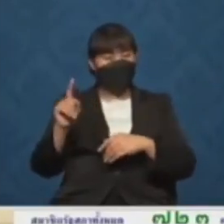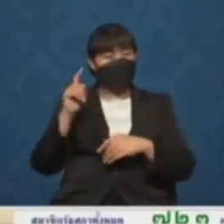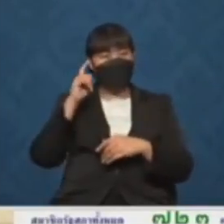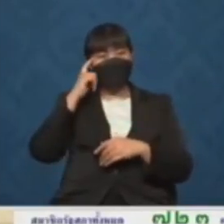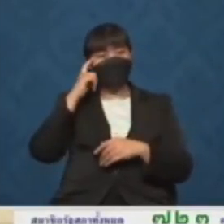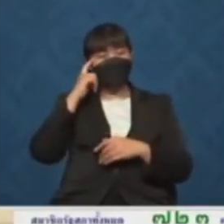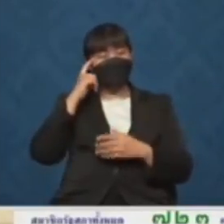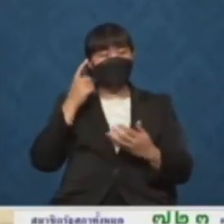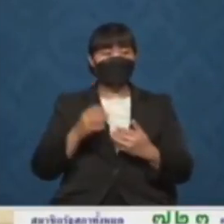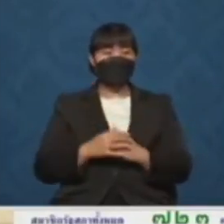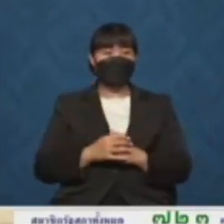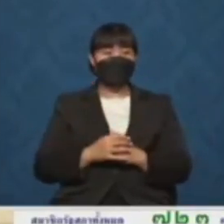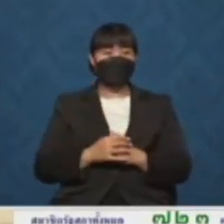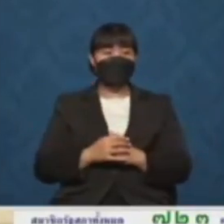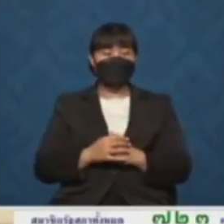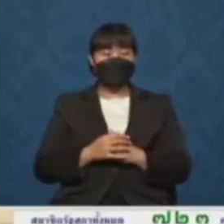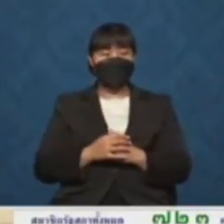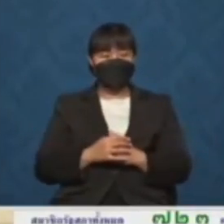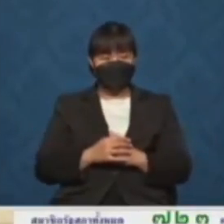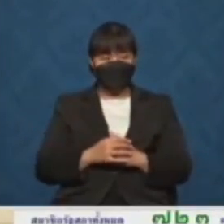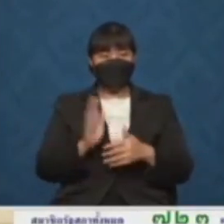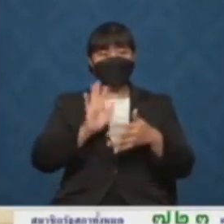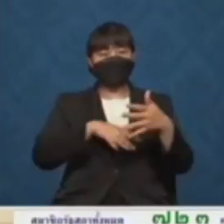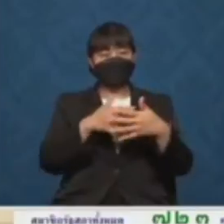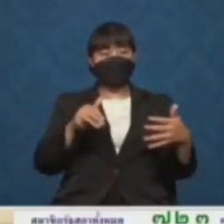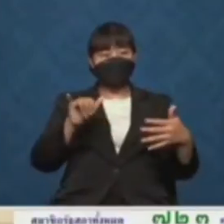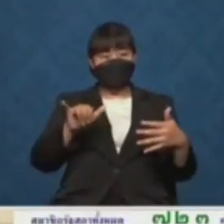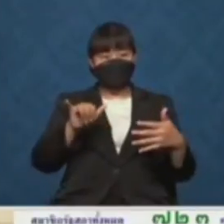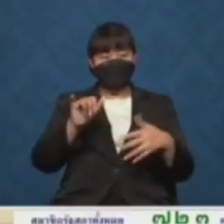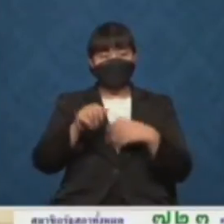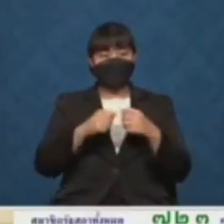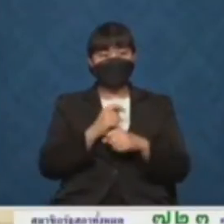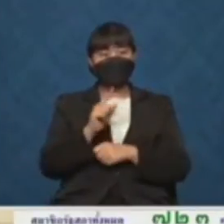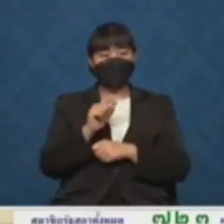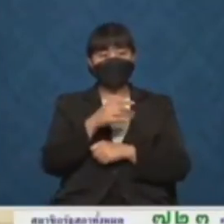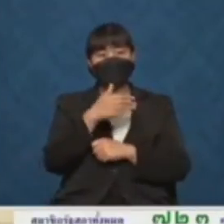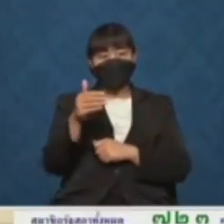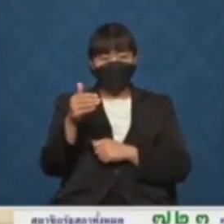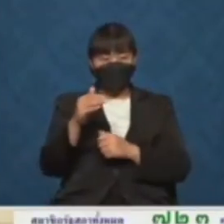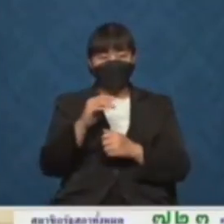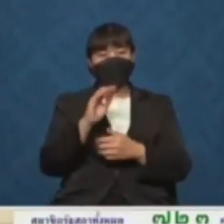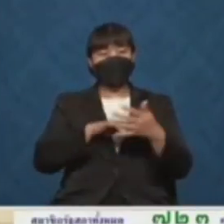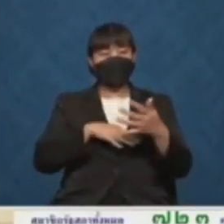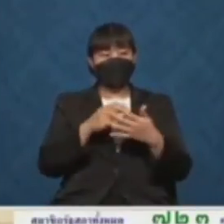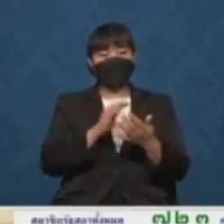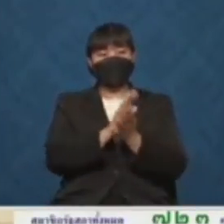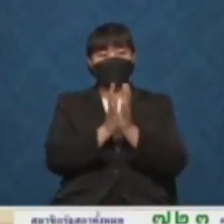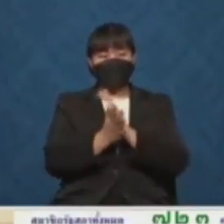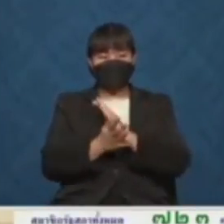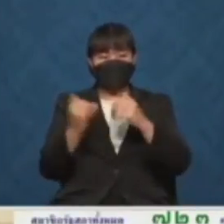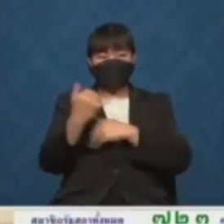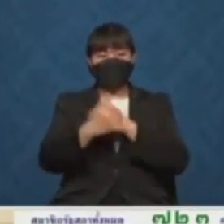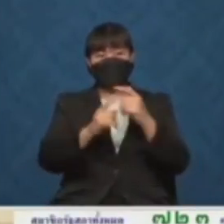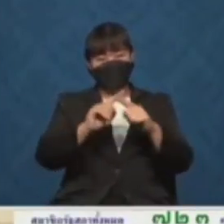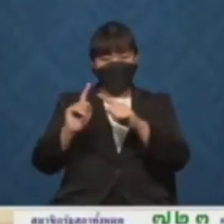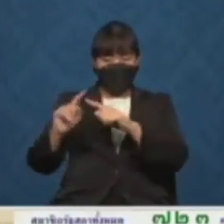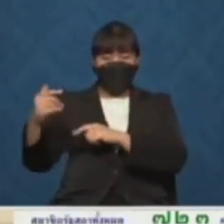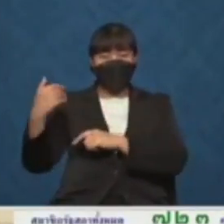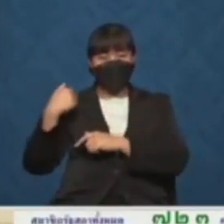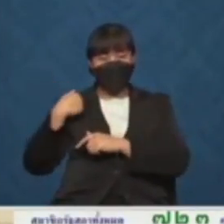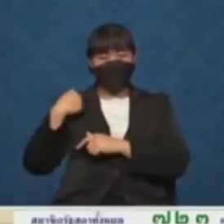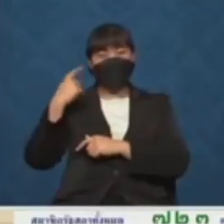ก็มการยกว่าจรๆแผนยุตสา unfinished matter และแนอื่นๆ เพีส่เห appl Technically ผมเหนด้วย